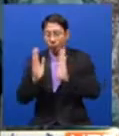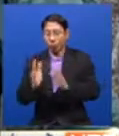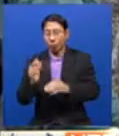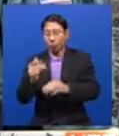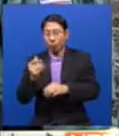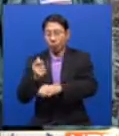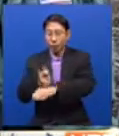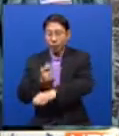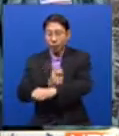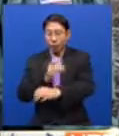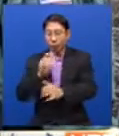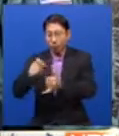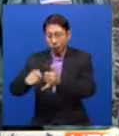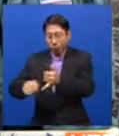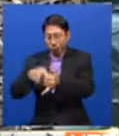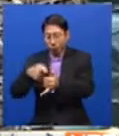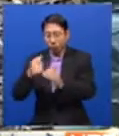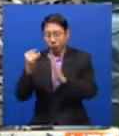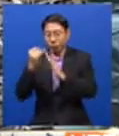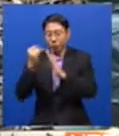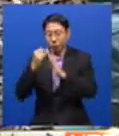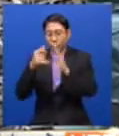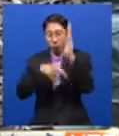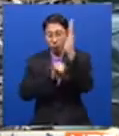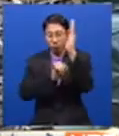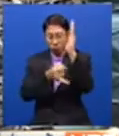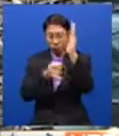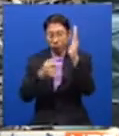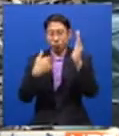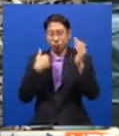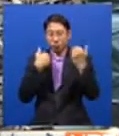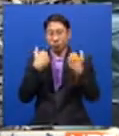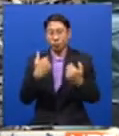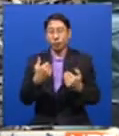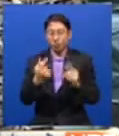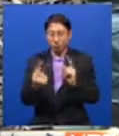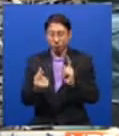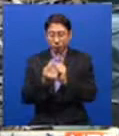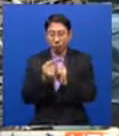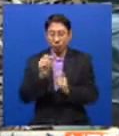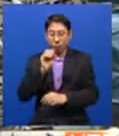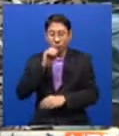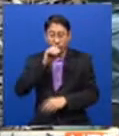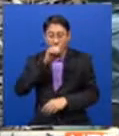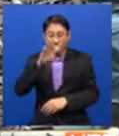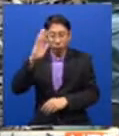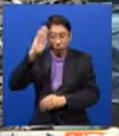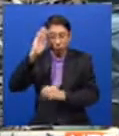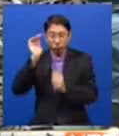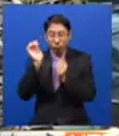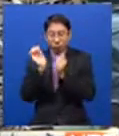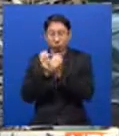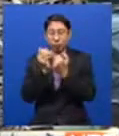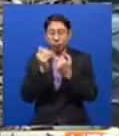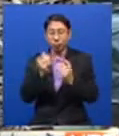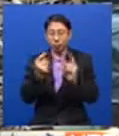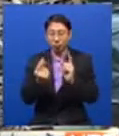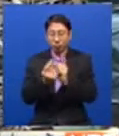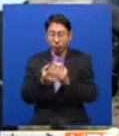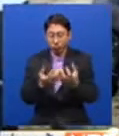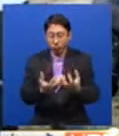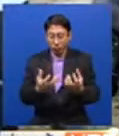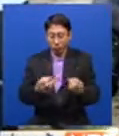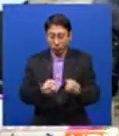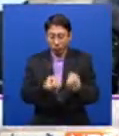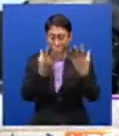านชาวกัมพูชาที่อยู่ในอำเภอหัวหินจังหวัดประจวบคีรีขันธ์ค่ะพอพบก็เข้าไปแจ้งตำรวจนะคะบอกว่าพบกองวัตถุระเบิด